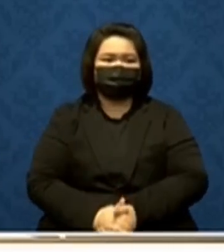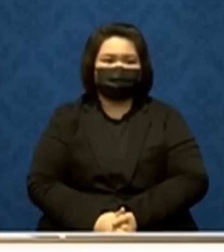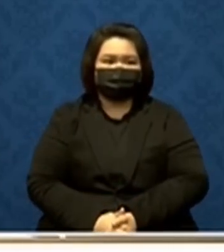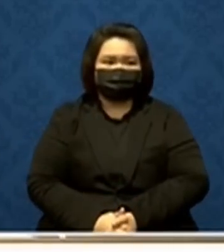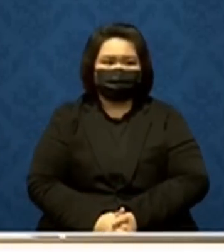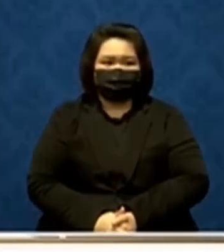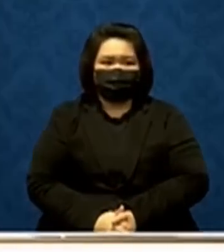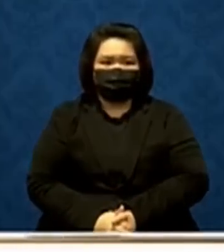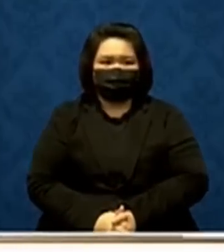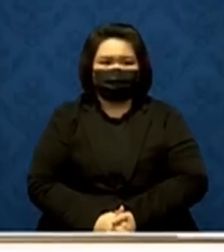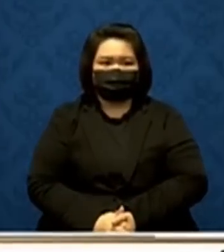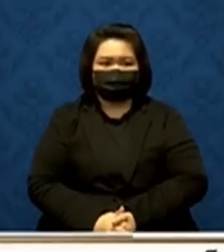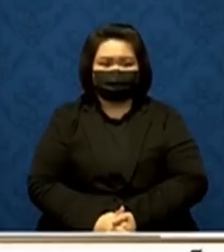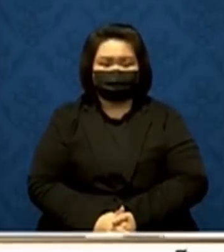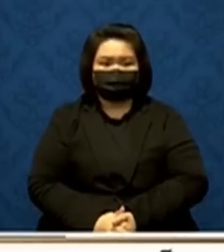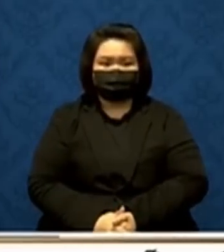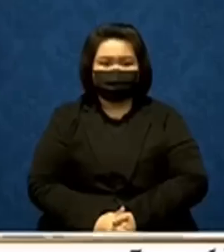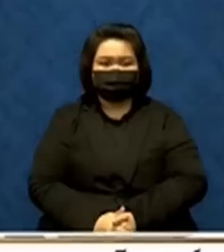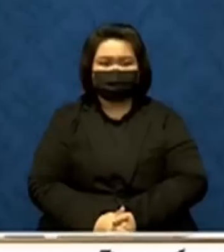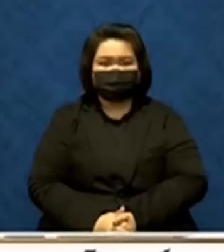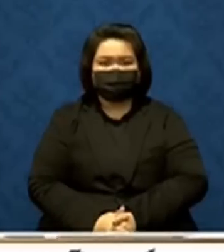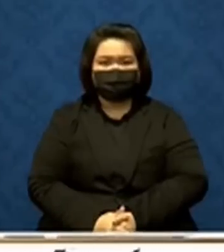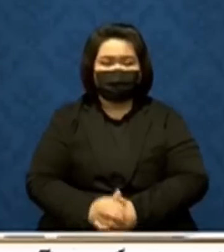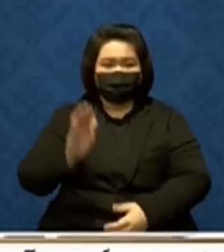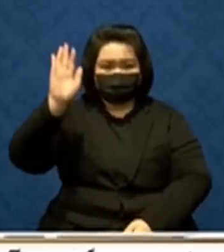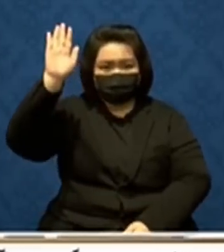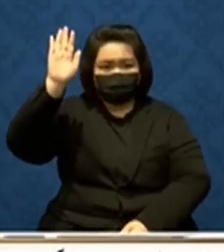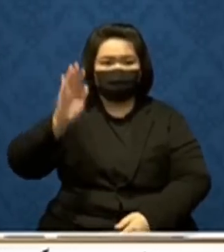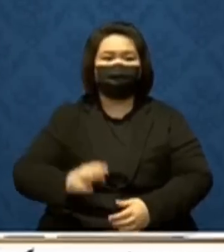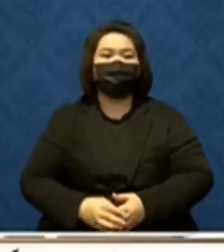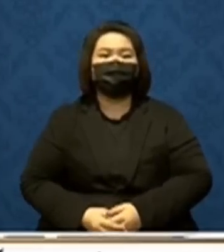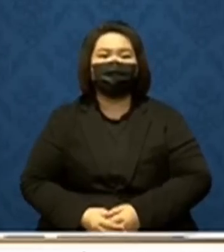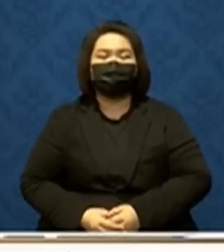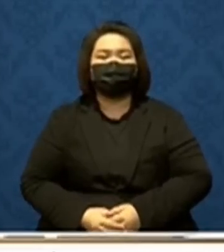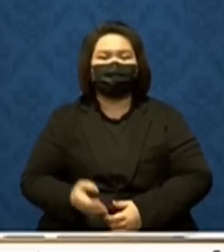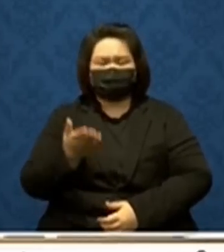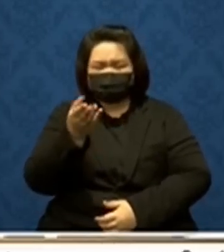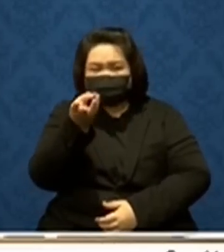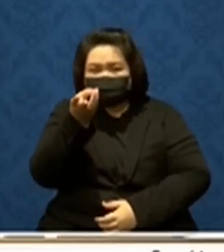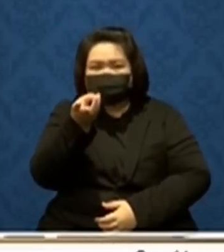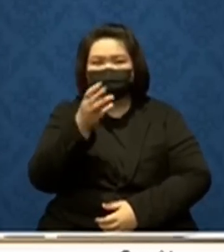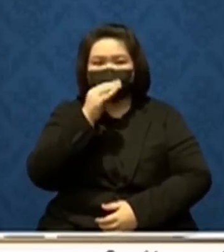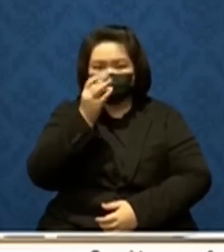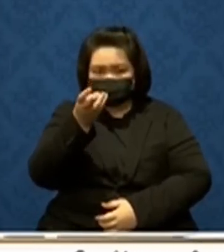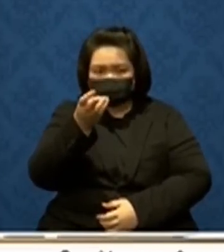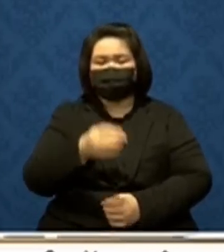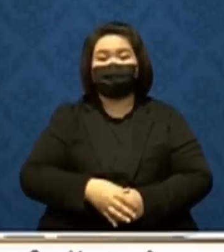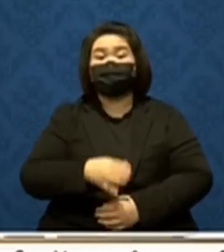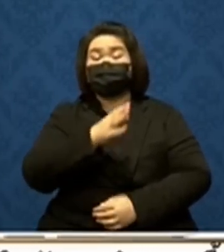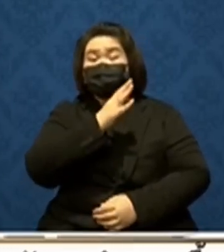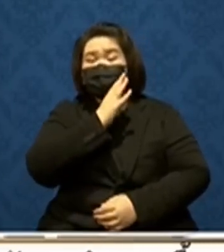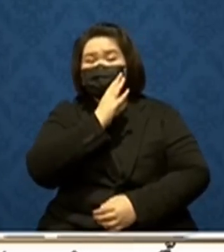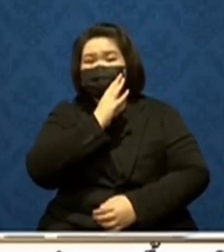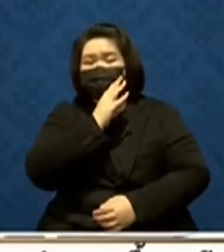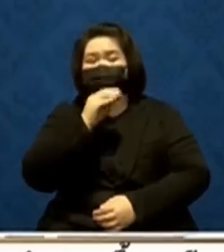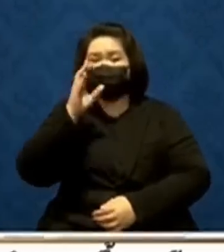กับขอบคุณครับท่านประธานครับขออนุญาตอีกนิดเดียวถ้าท่านบอกว่าที่ผม